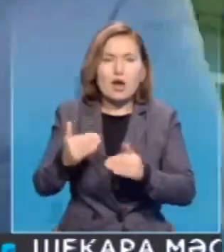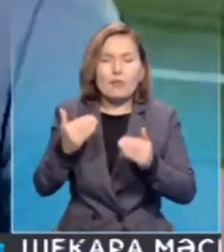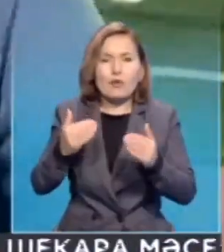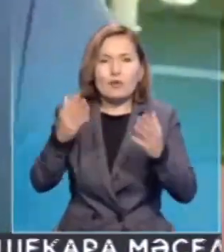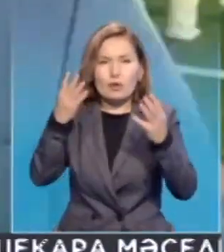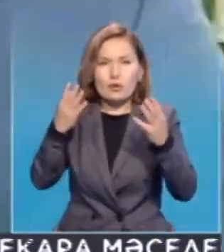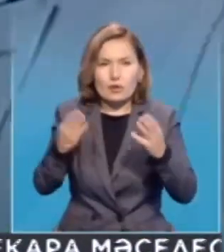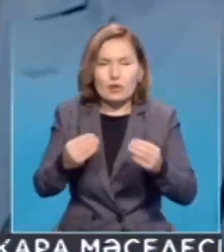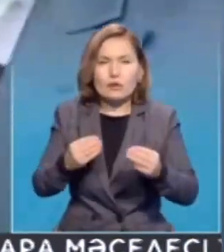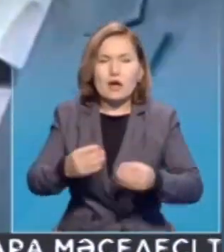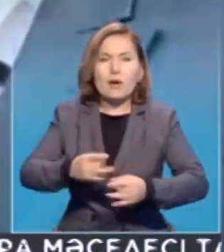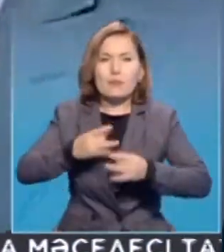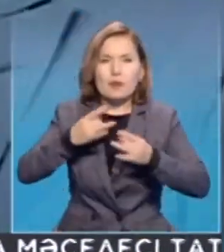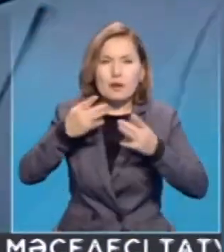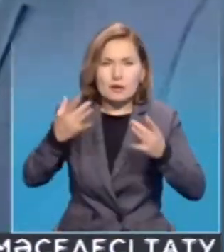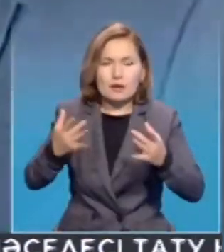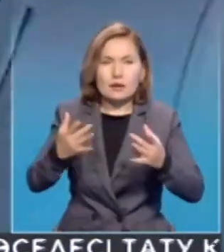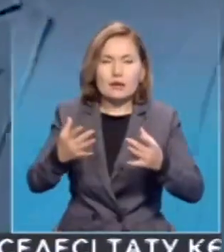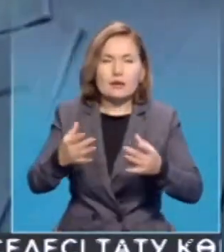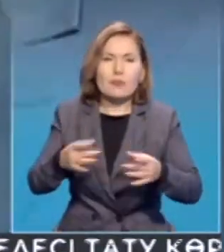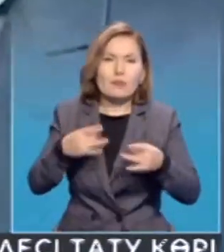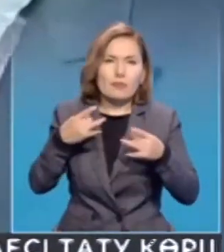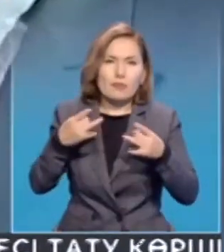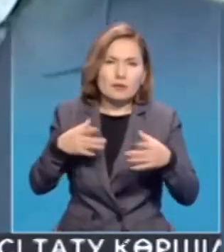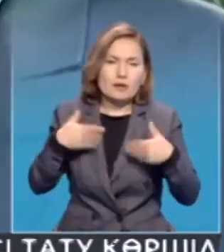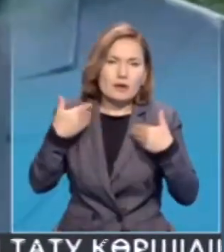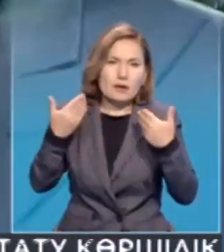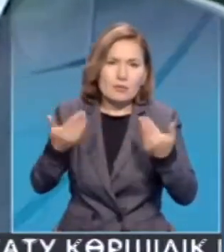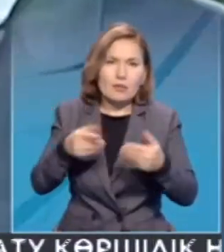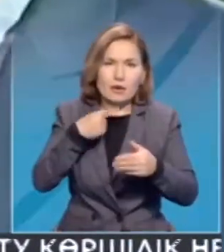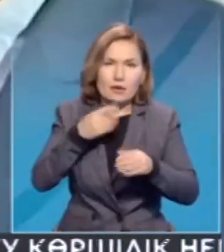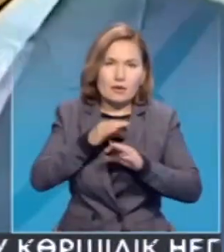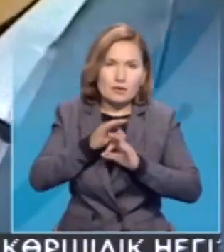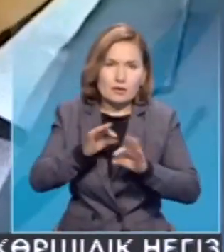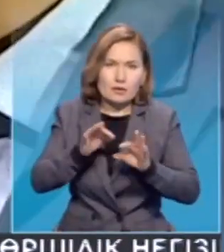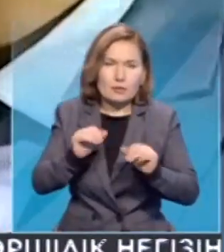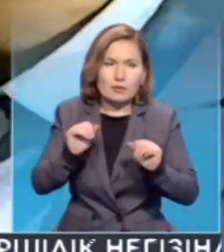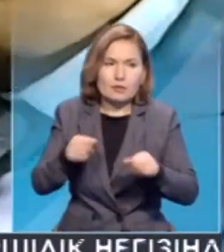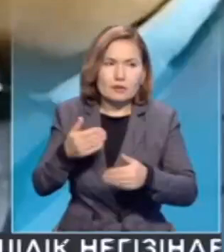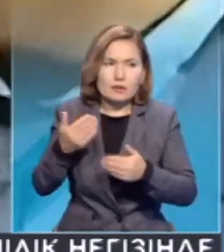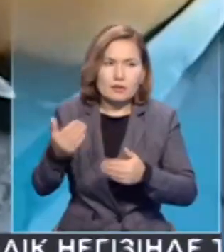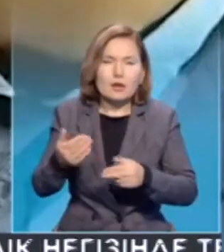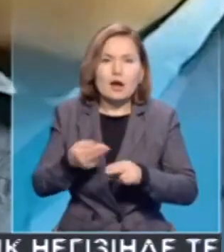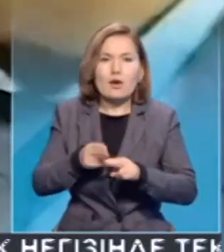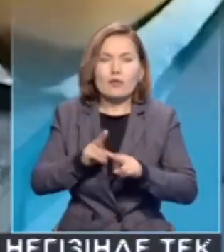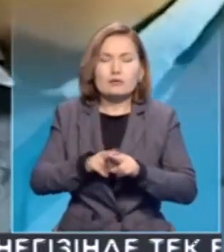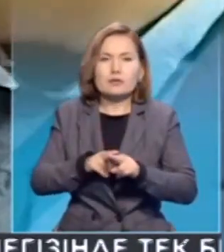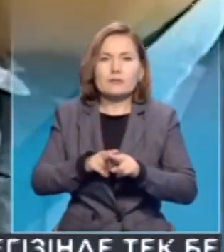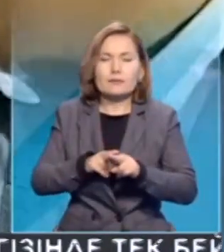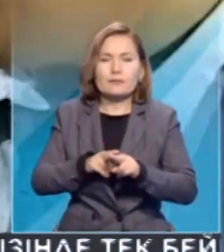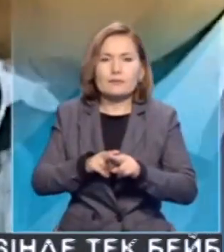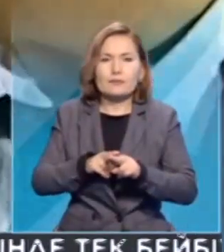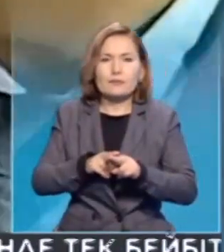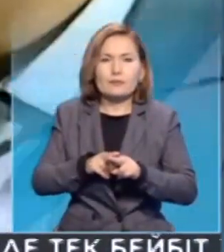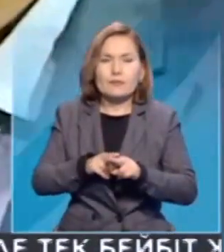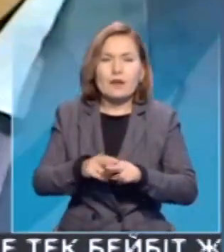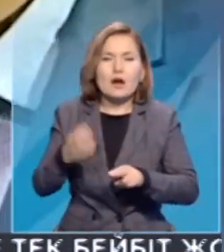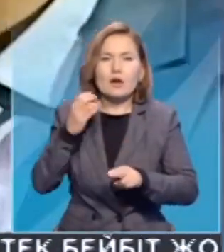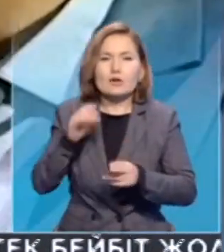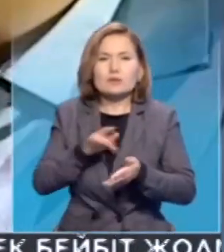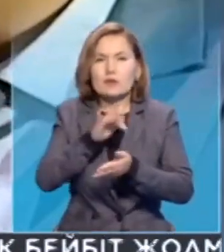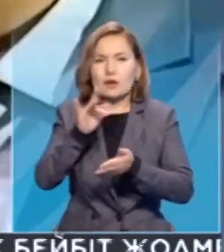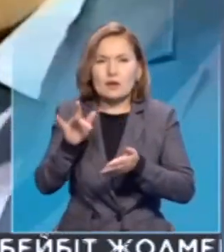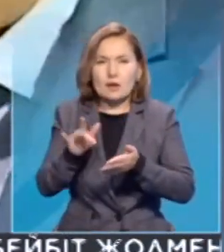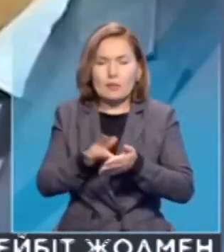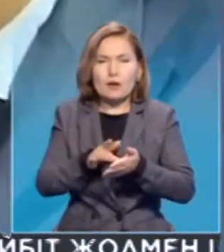мерекеге өзіңіздің лебізіңізді білдірсеңіз. Ең алдымен Қызылорда халқының қызығушылығын осы облыстың орталығы